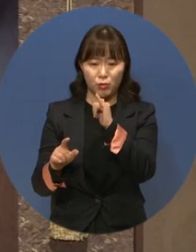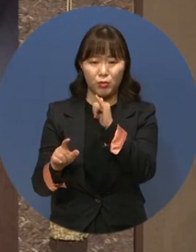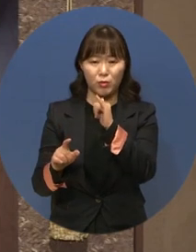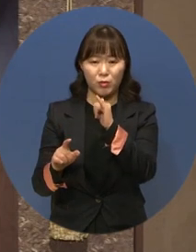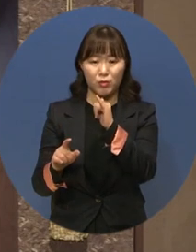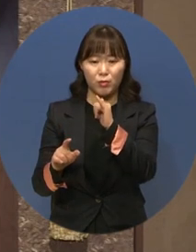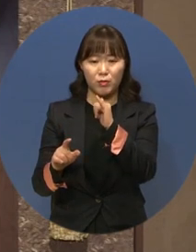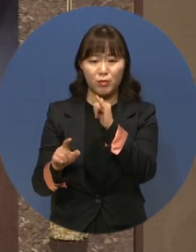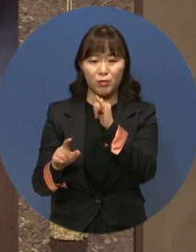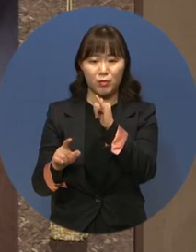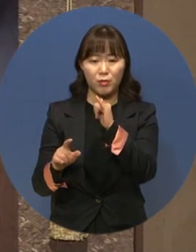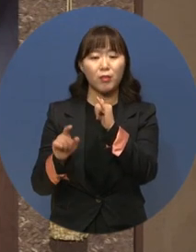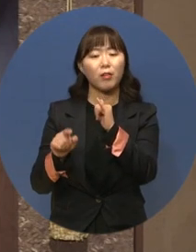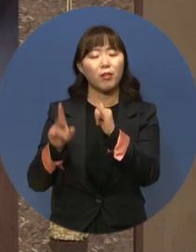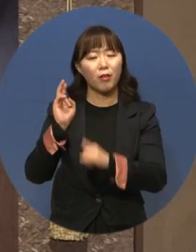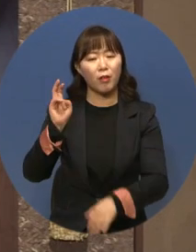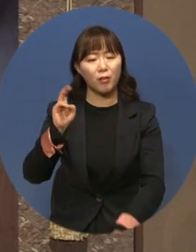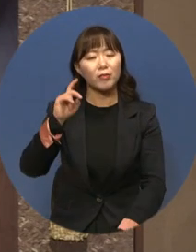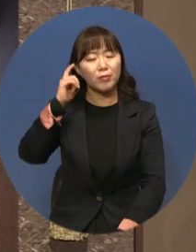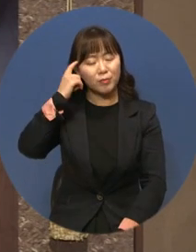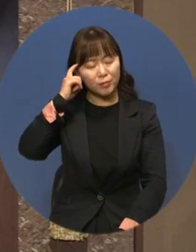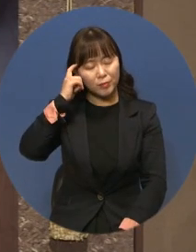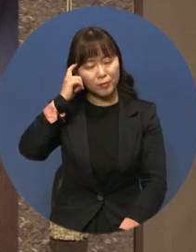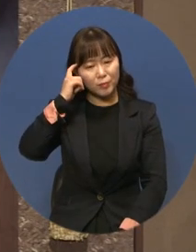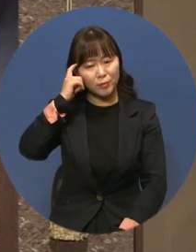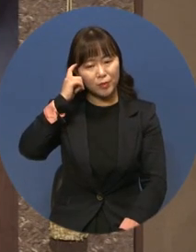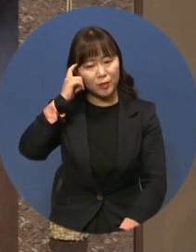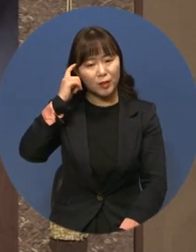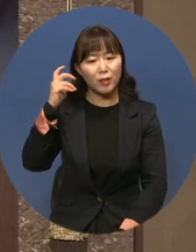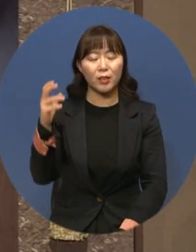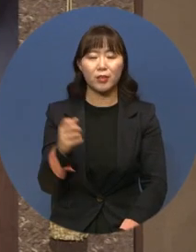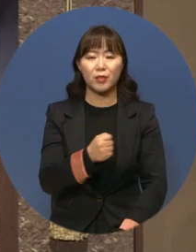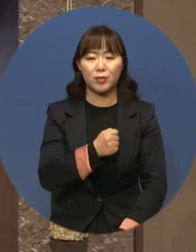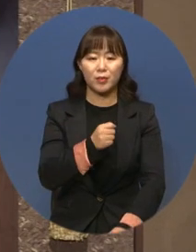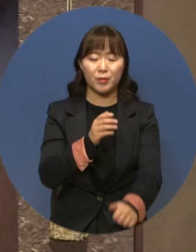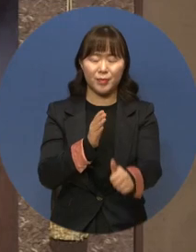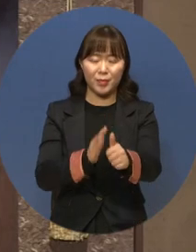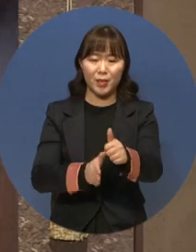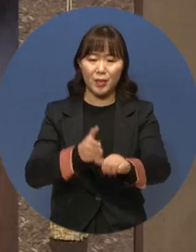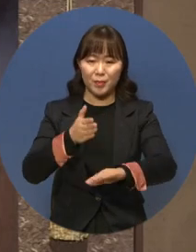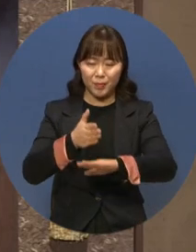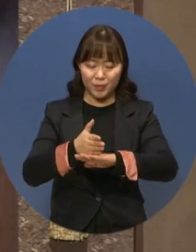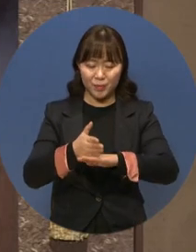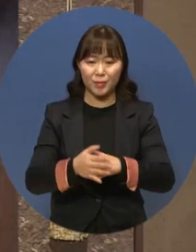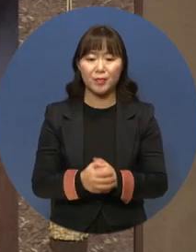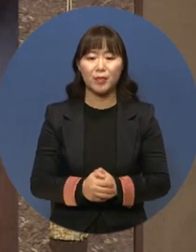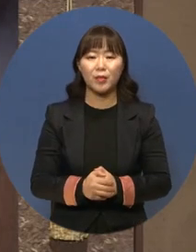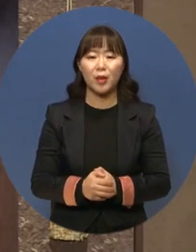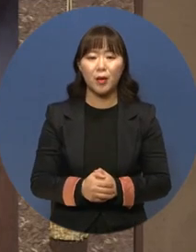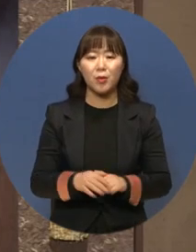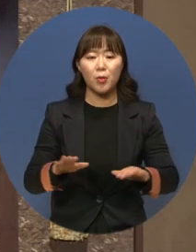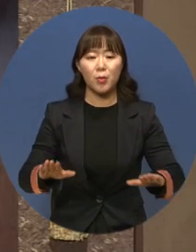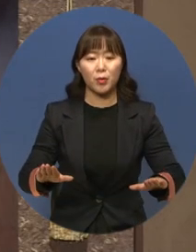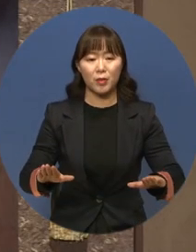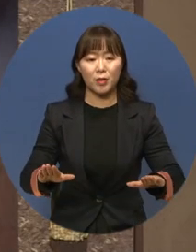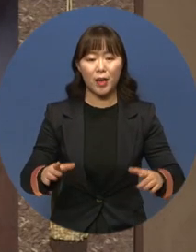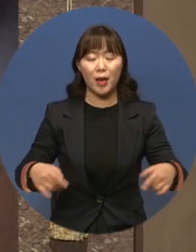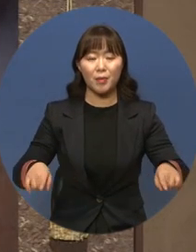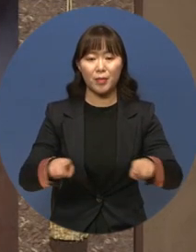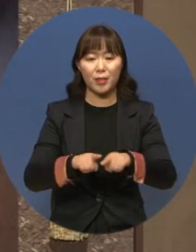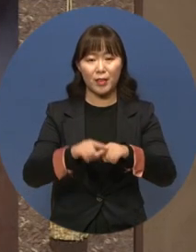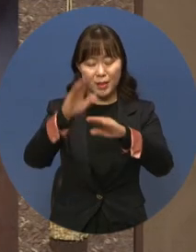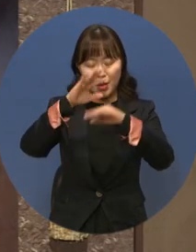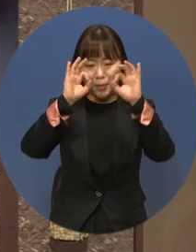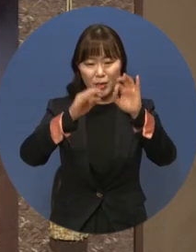행복을 가져올 수 있는 것으로 생각해 주시면 고맙겠습니다. 오늘 이렇게 함께해